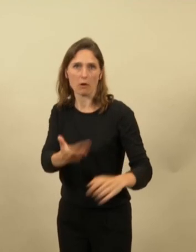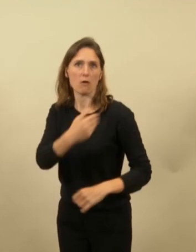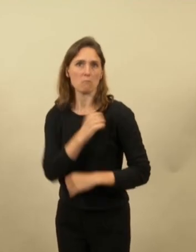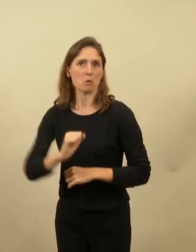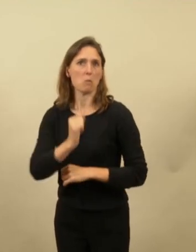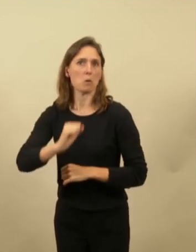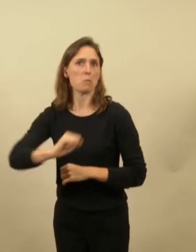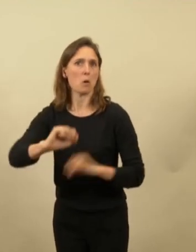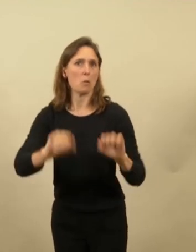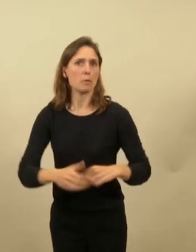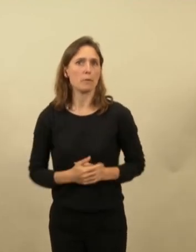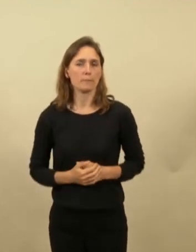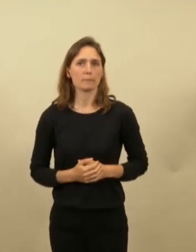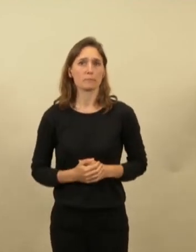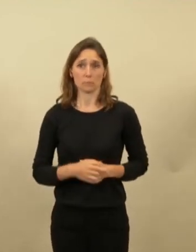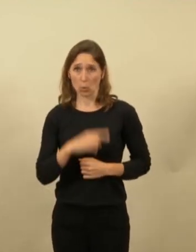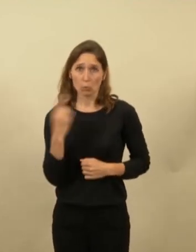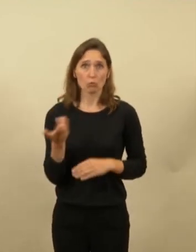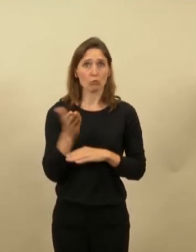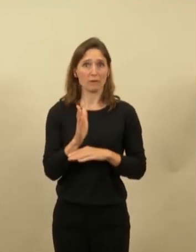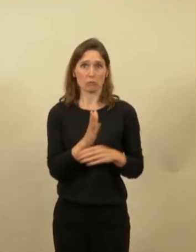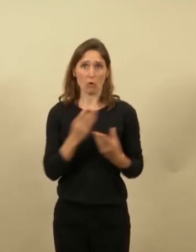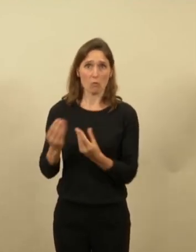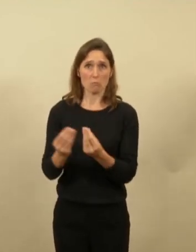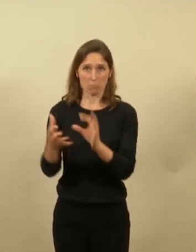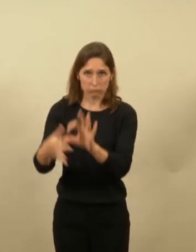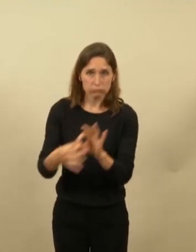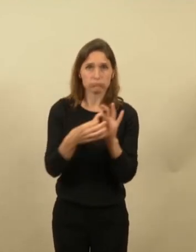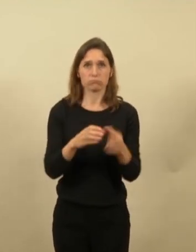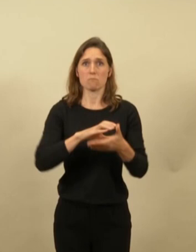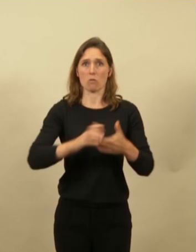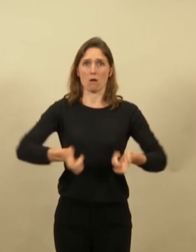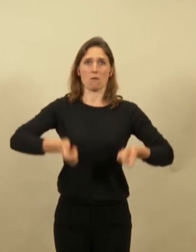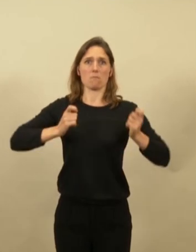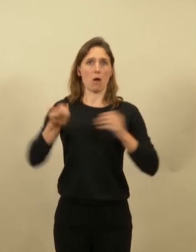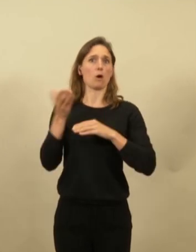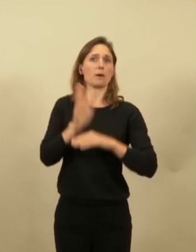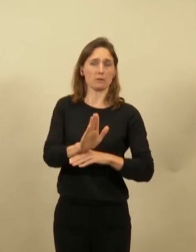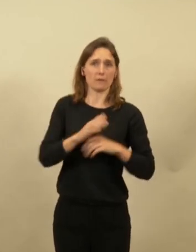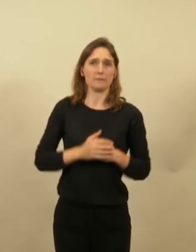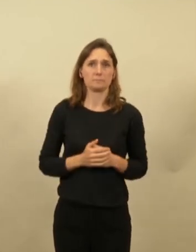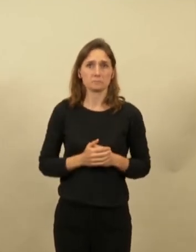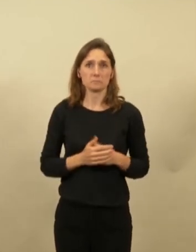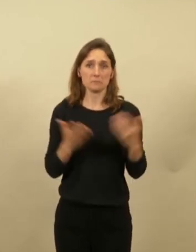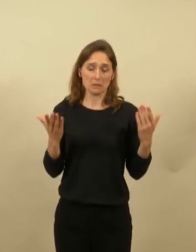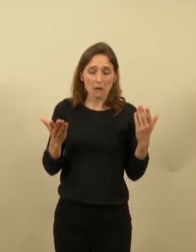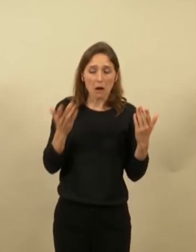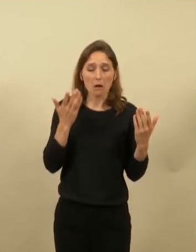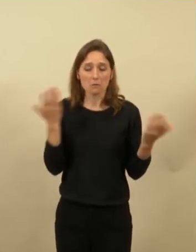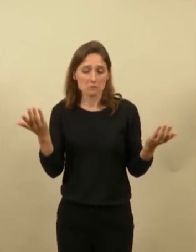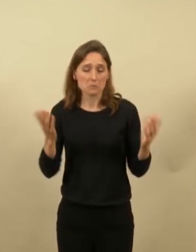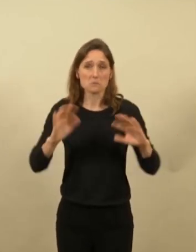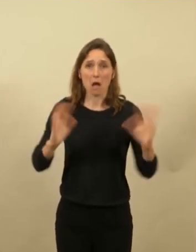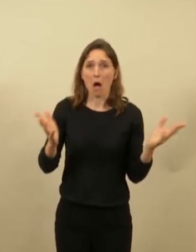donc du peuple liés par un mandat représentatif dans la traduction ça prend à un bain sans un plan